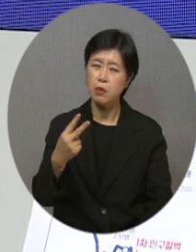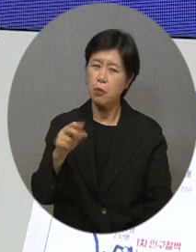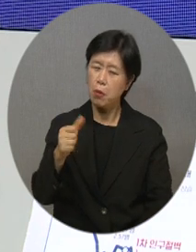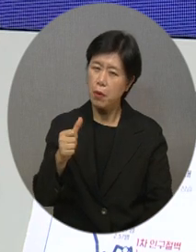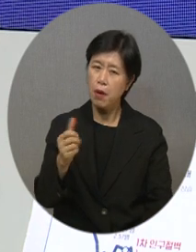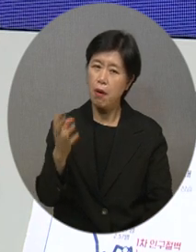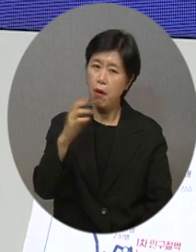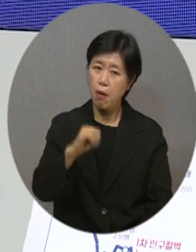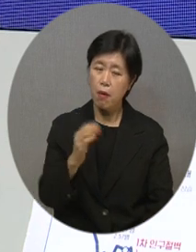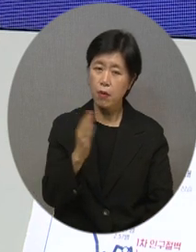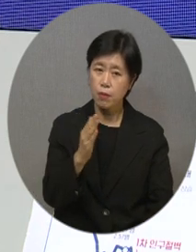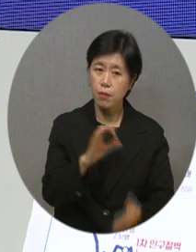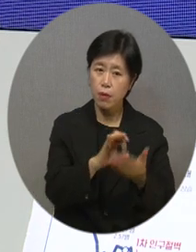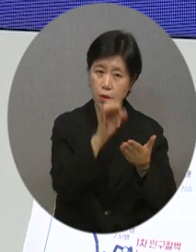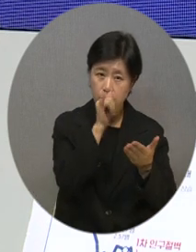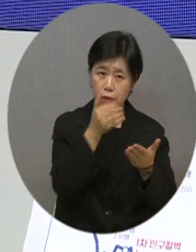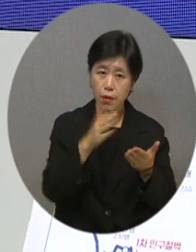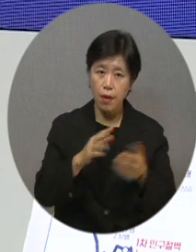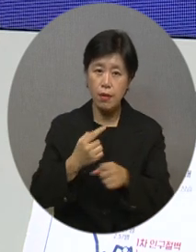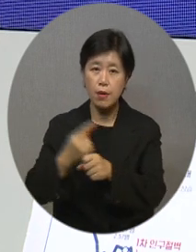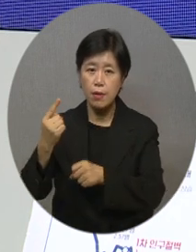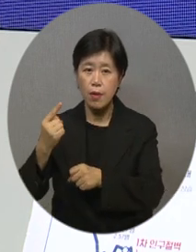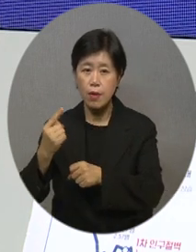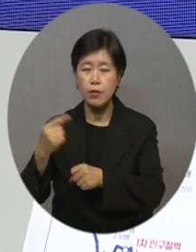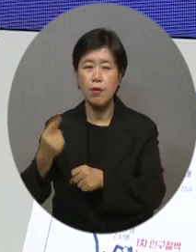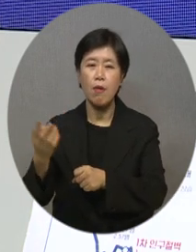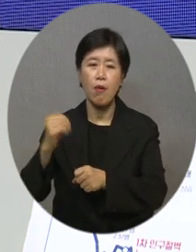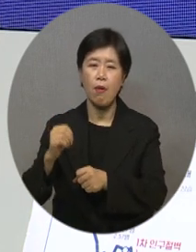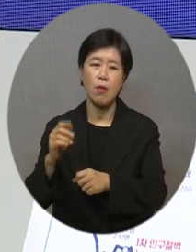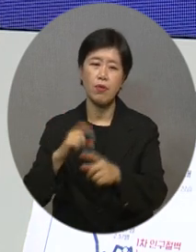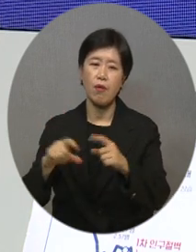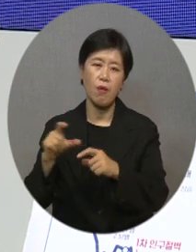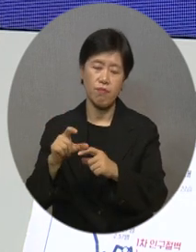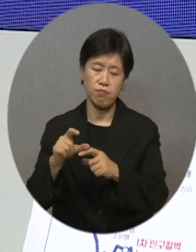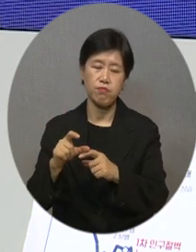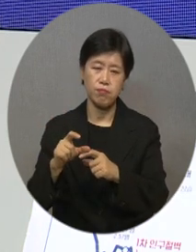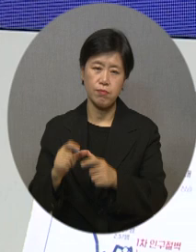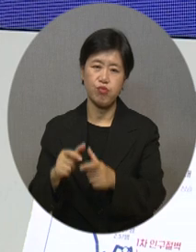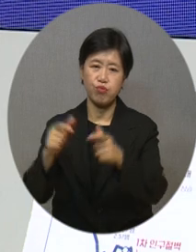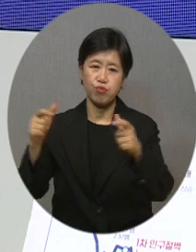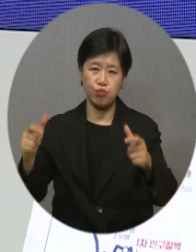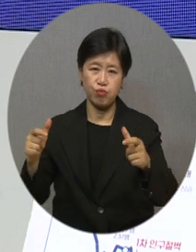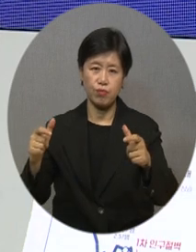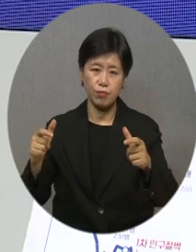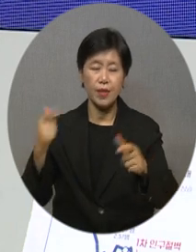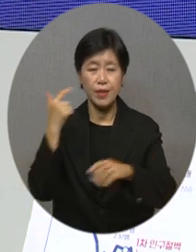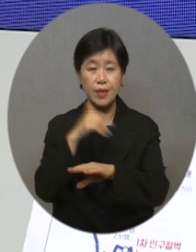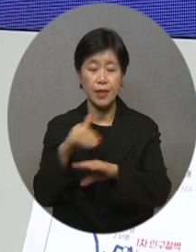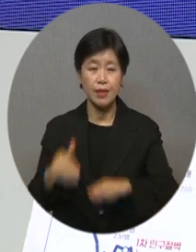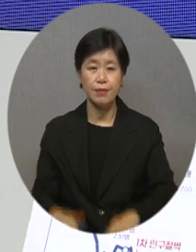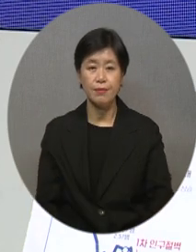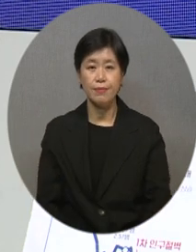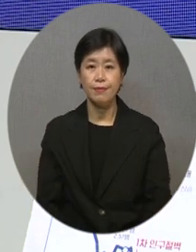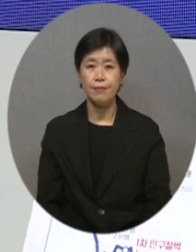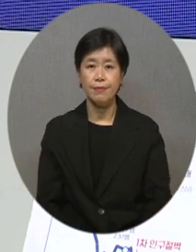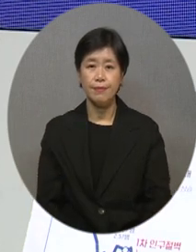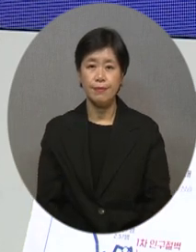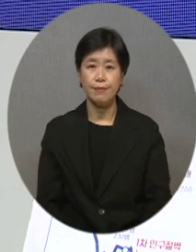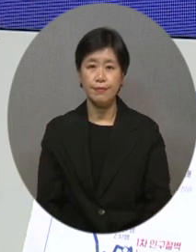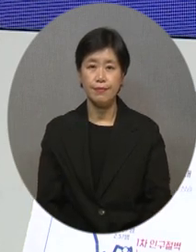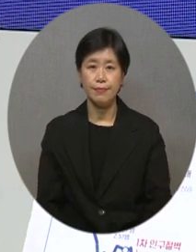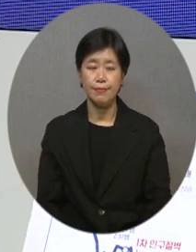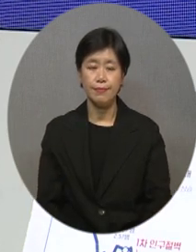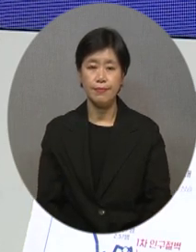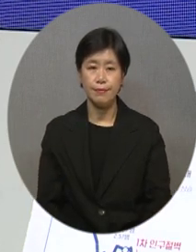한 3,067억 해가지고 많이 늘렸습니다. 38.9%를 늘려가지고 많이 늘린다는 말씀을 드리겠습니다.